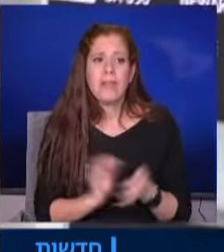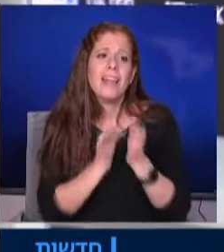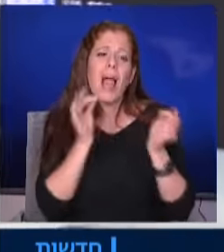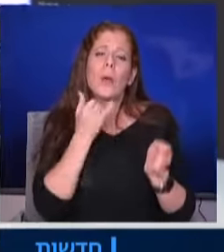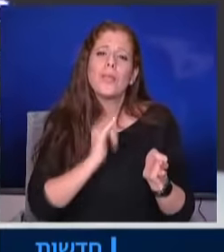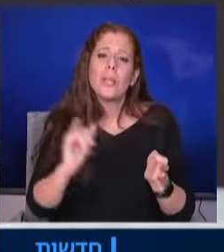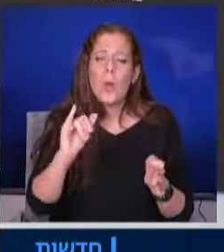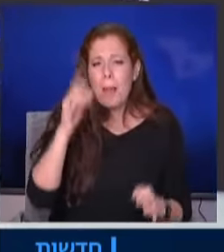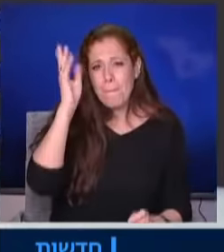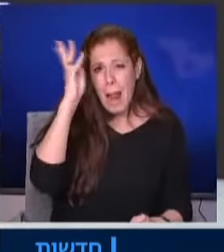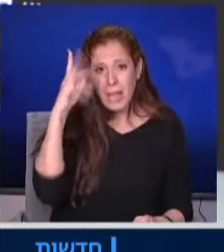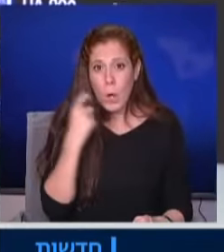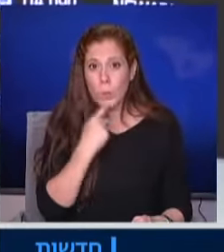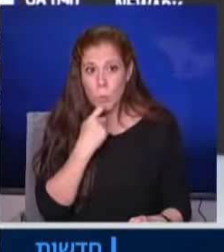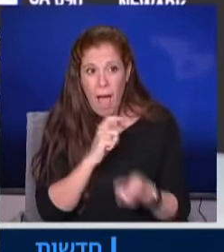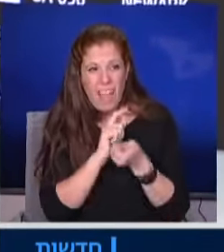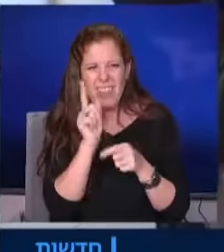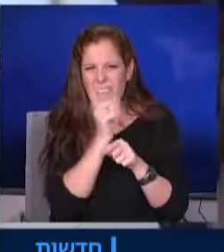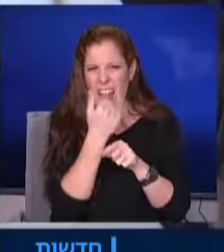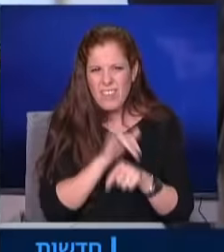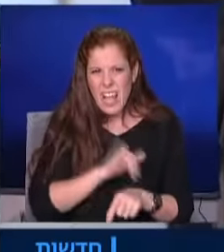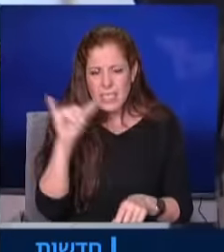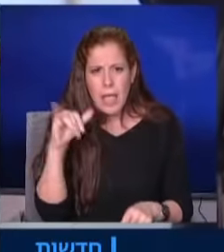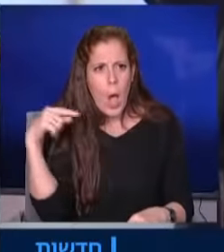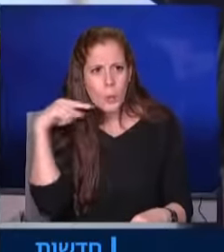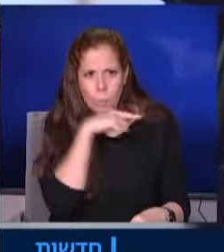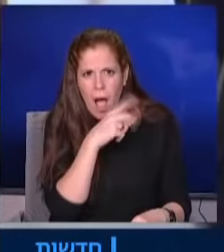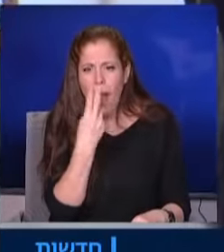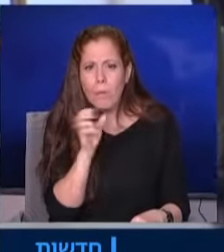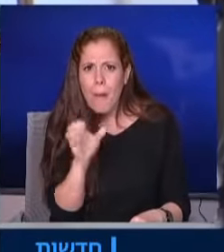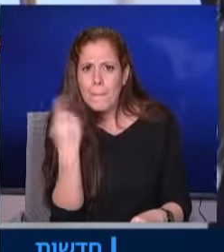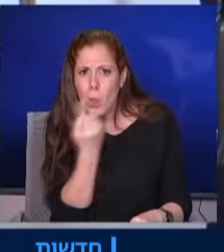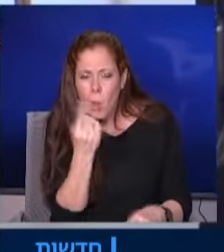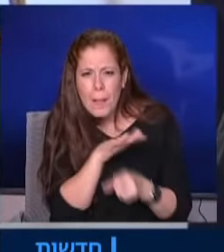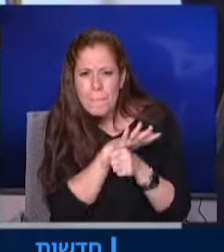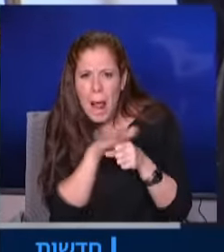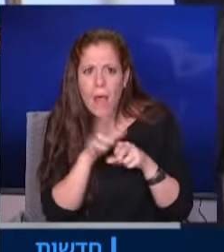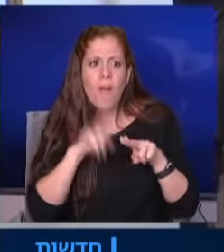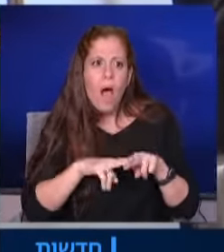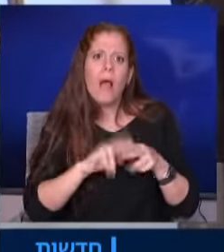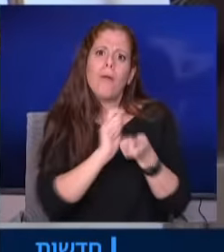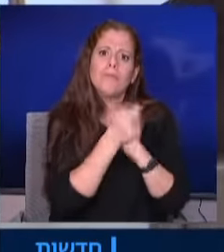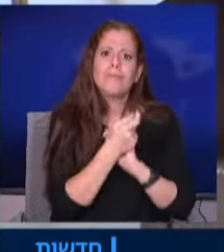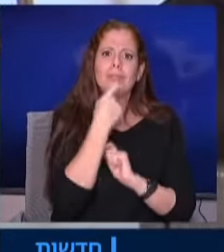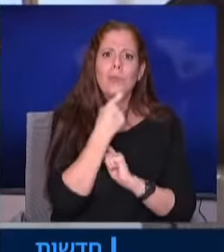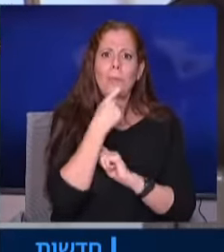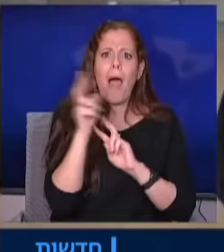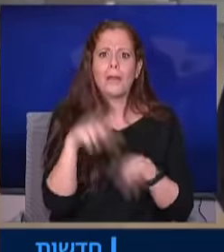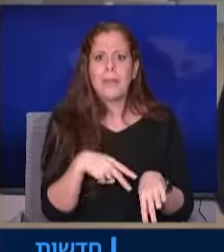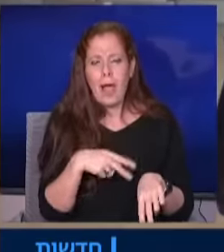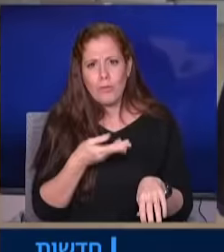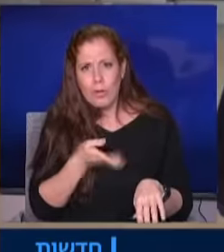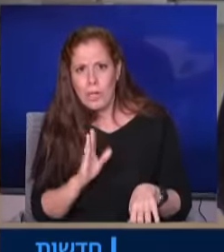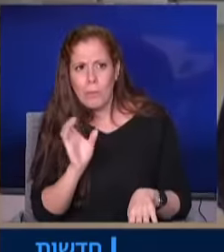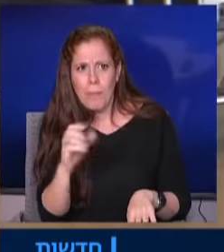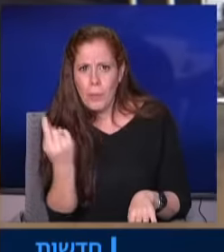בלגיה כתומה. היא הפכה להיות דקה לפני הטיסה האדומה, היינו בבידוד מלא, ואז היא הפכה להיות כתומה חזרה, איך שיצאנו מהבידוד. תנו